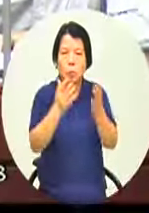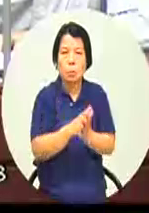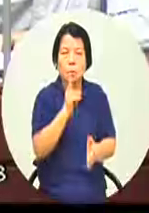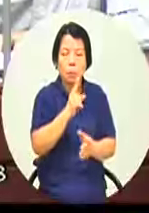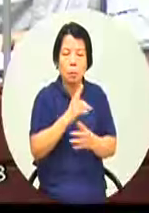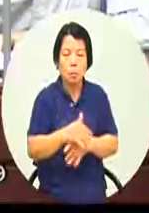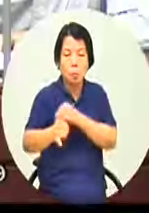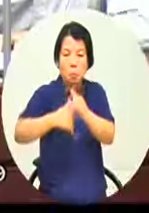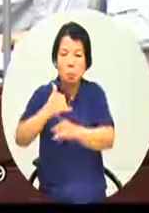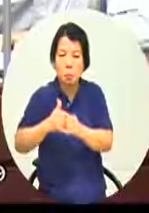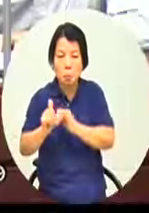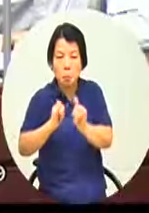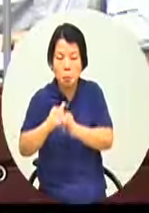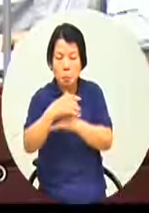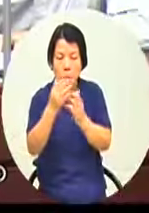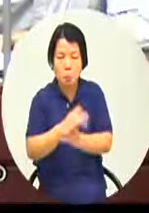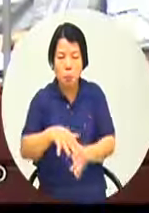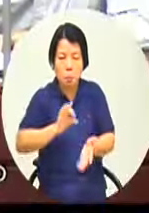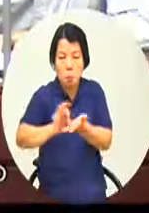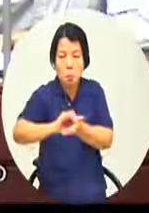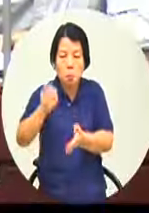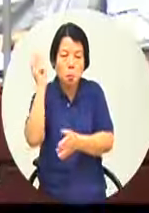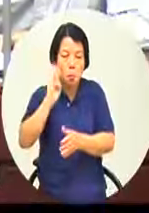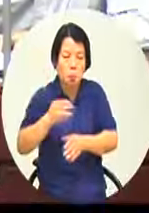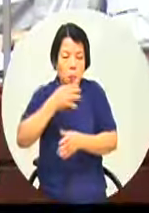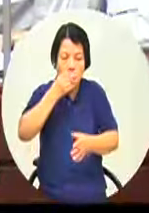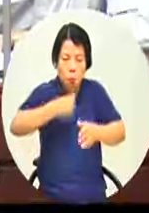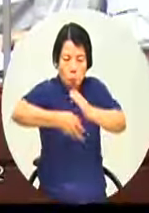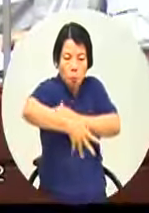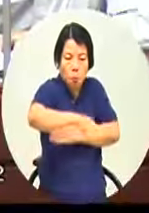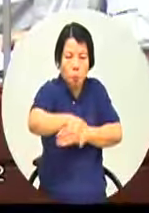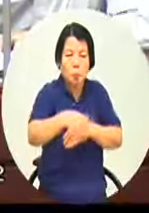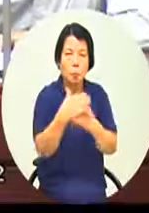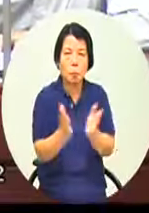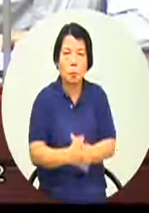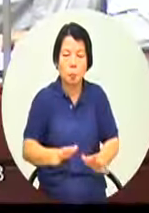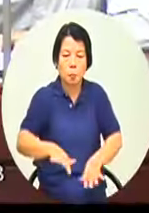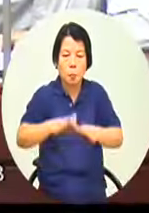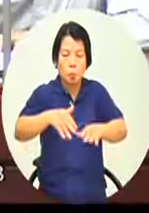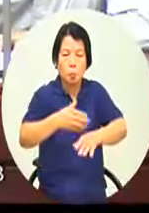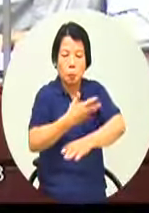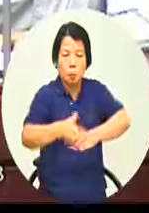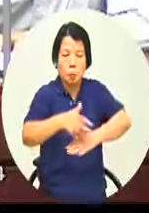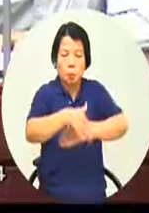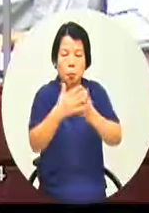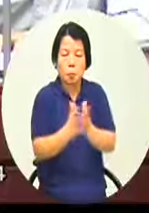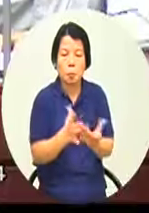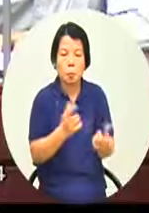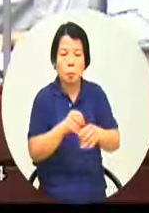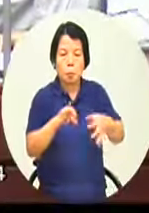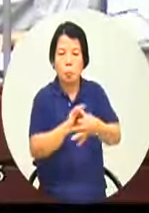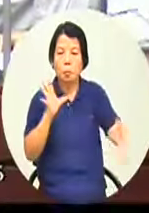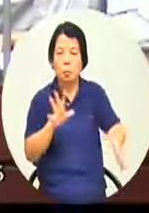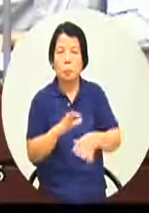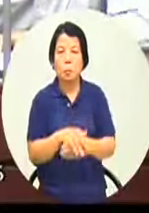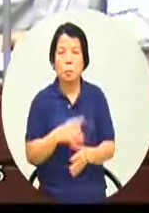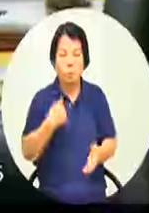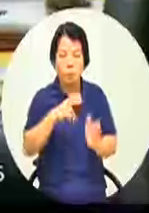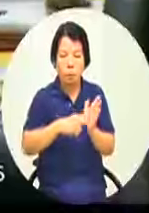水，那所以刚刚提到的一些污水下水道建设，那个跟那个排洪还有一些防水，这个是没有关系的。以上说